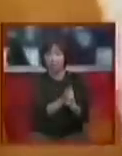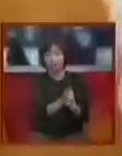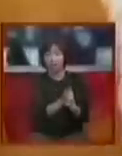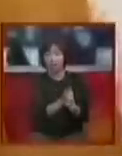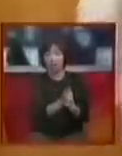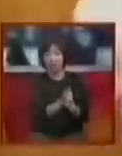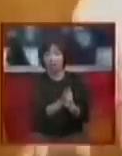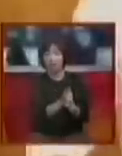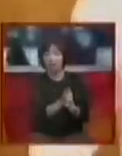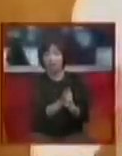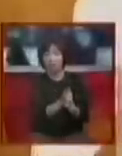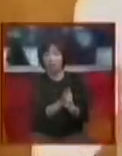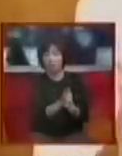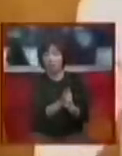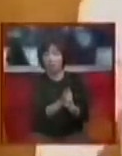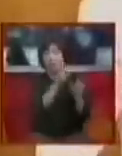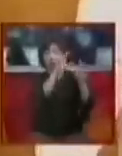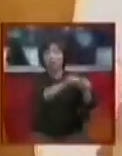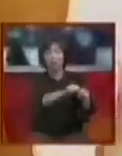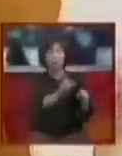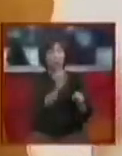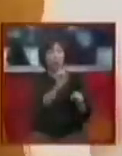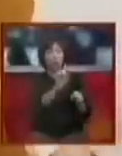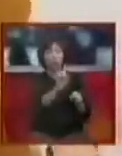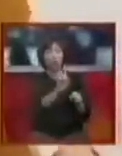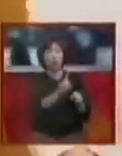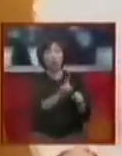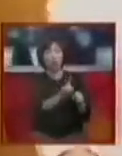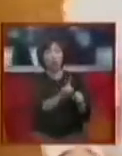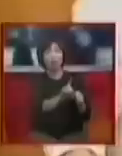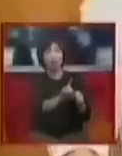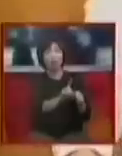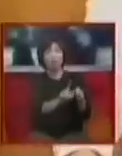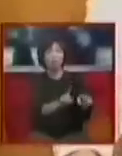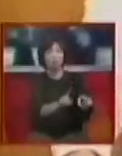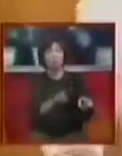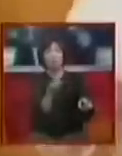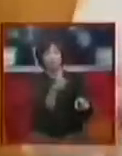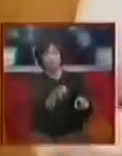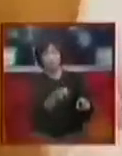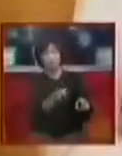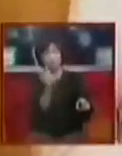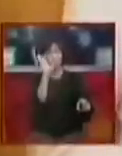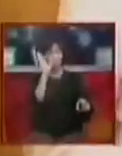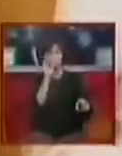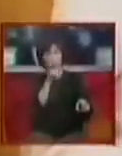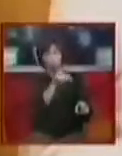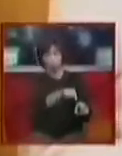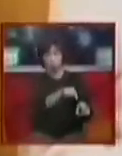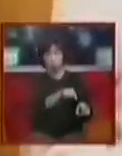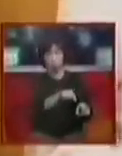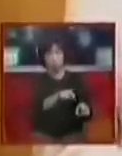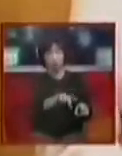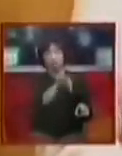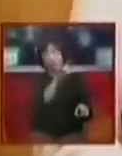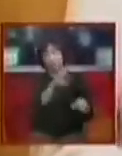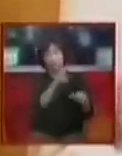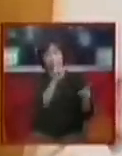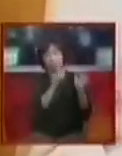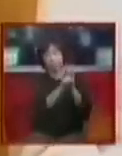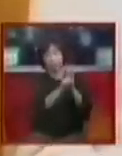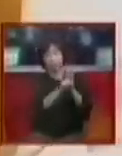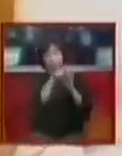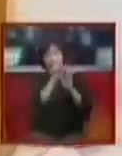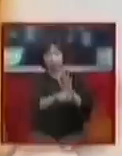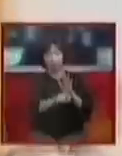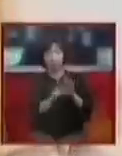At nasabat sa kanilang mga barko ang endangered species. Bilang pinuno, kailangan kong